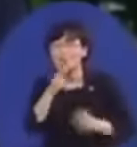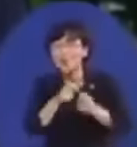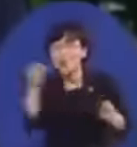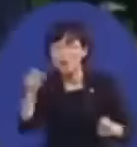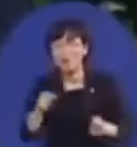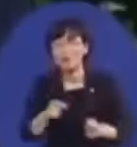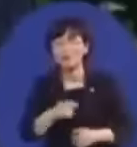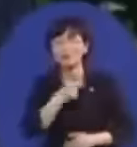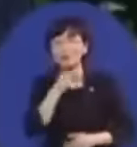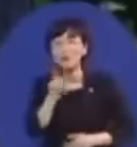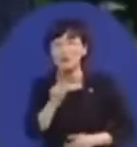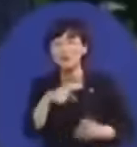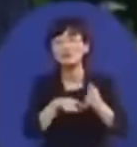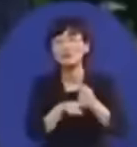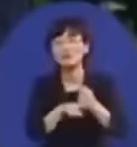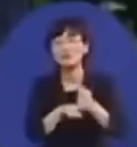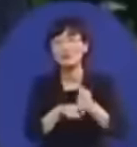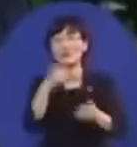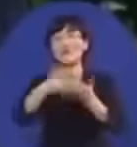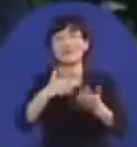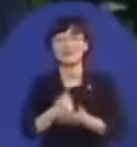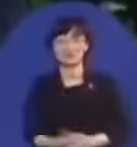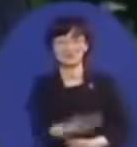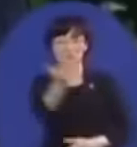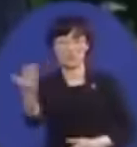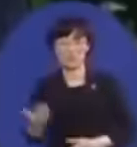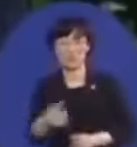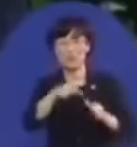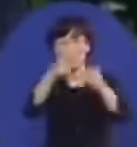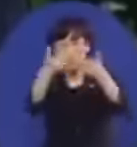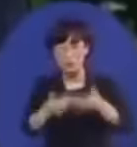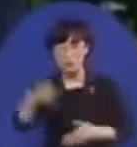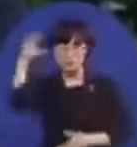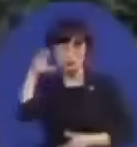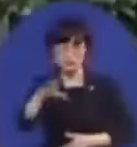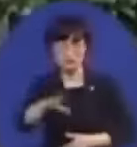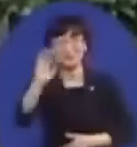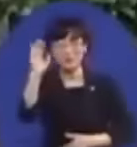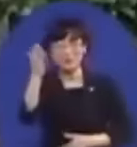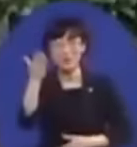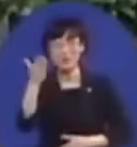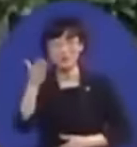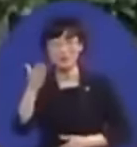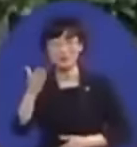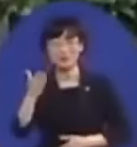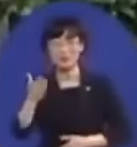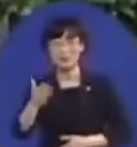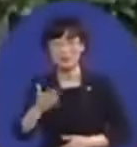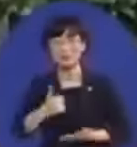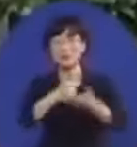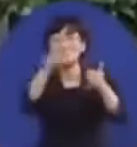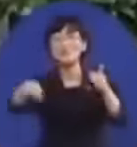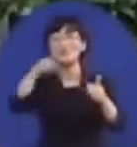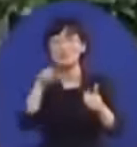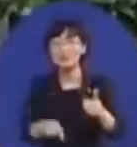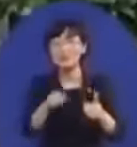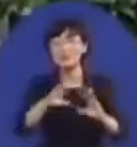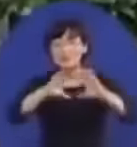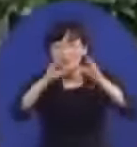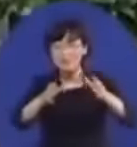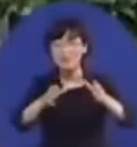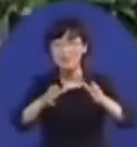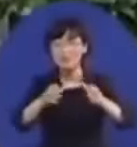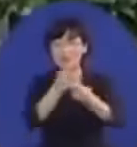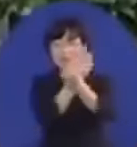이유는 하나님이 여러분이 구원받아 빛이 되어서 주 안에서 이 세상의